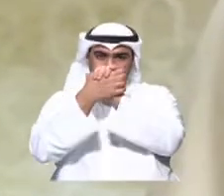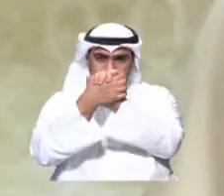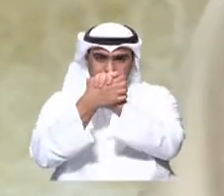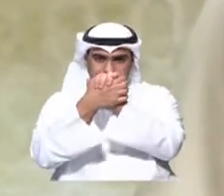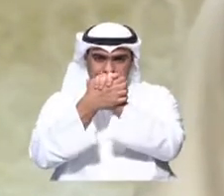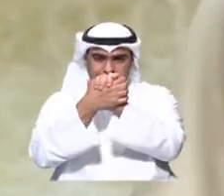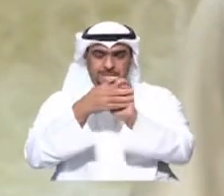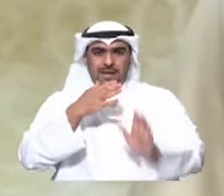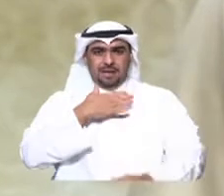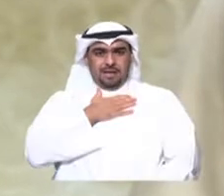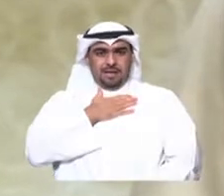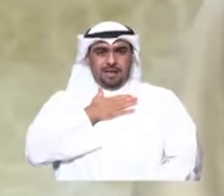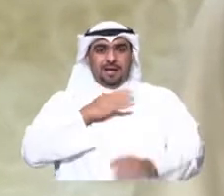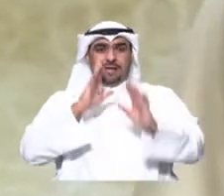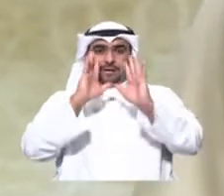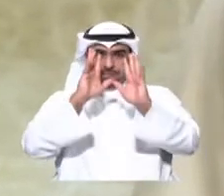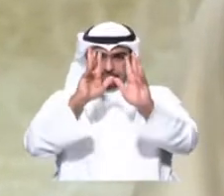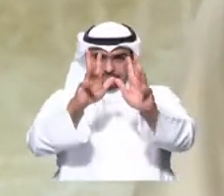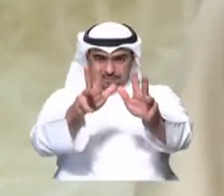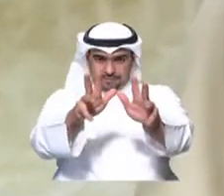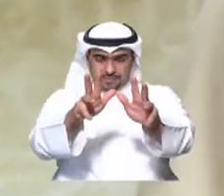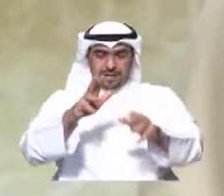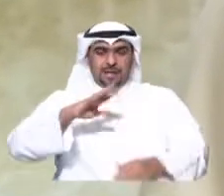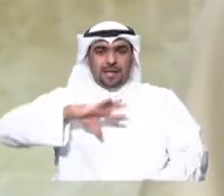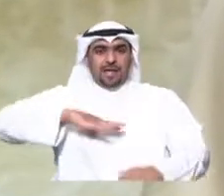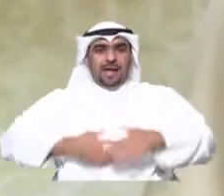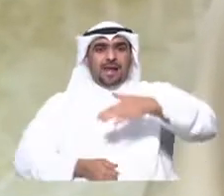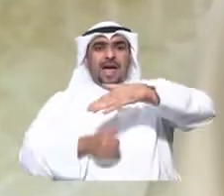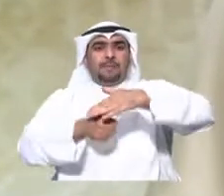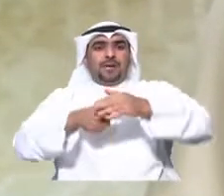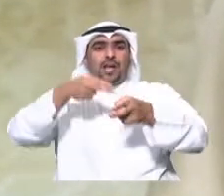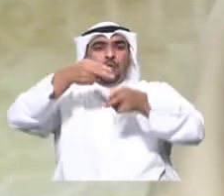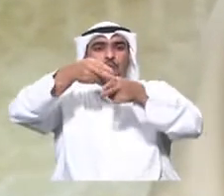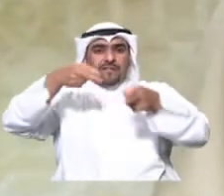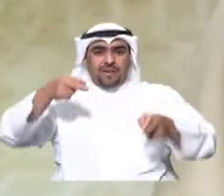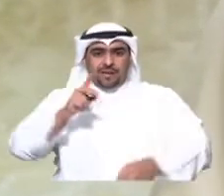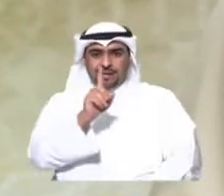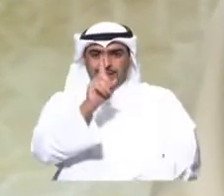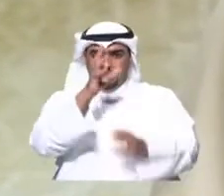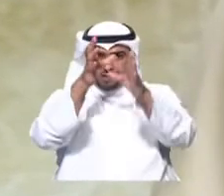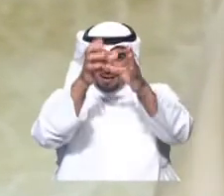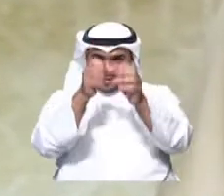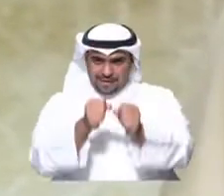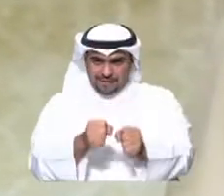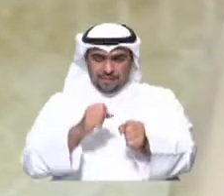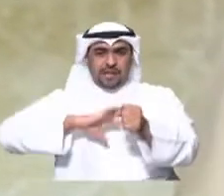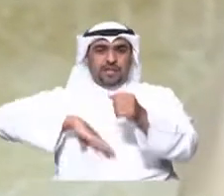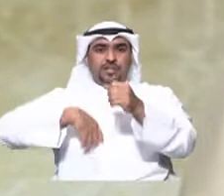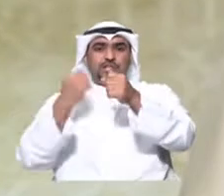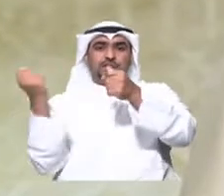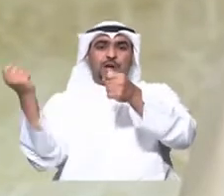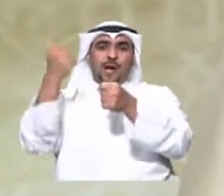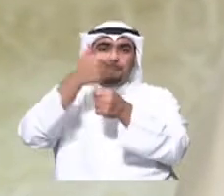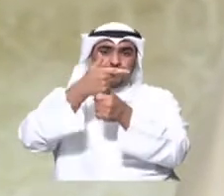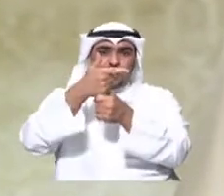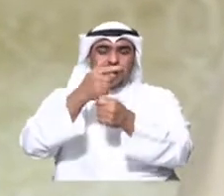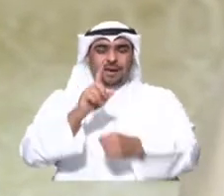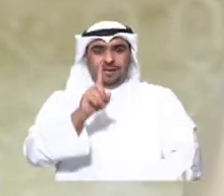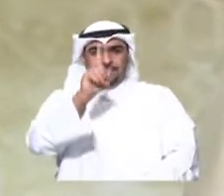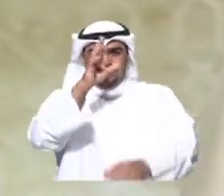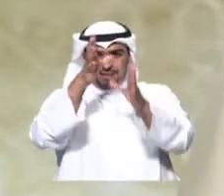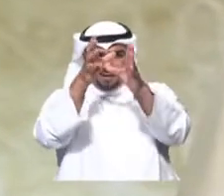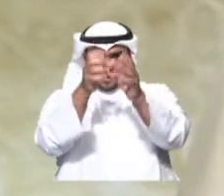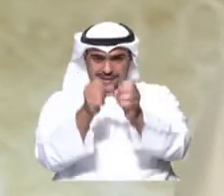الرئيس، أولا تحيات سيدي سمو الأمير وسيدي سمو ولي العهد حفظهم الله ورعاهما